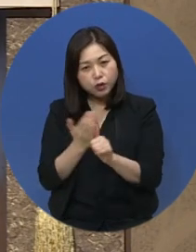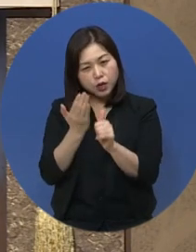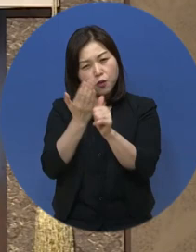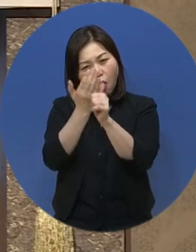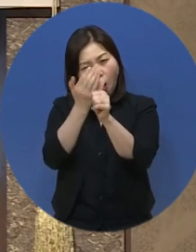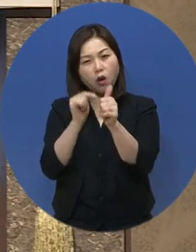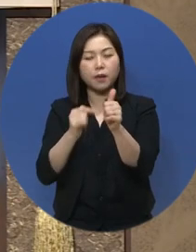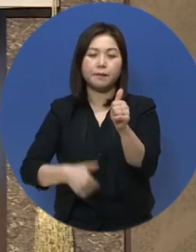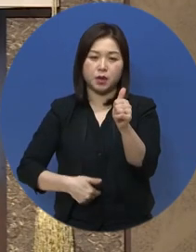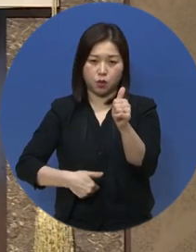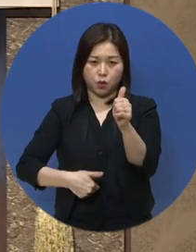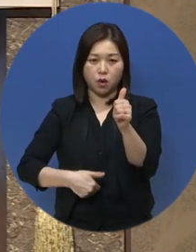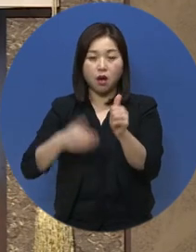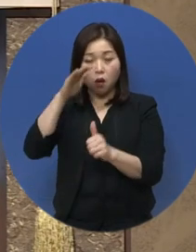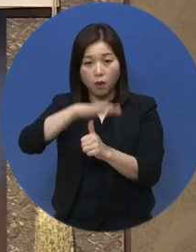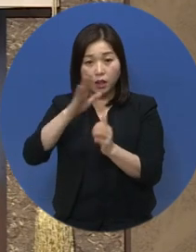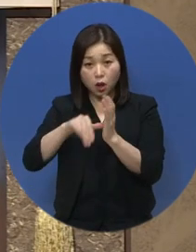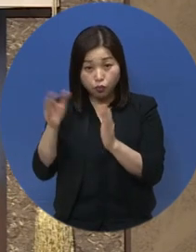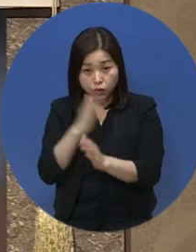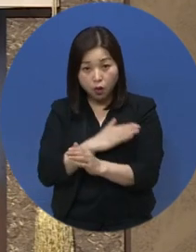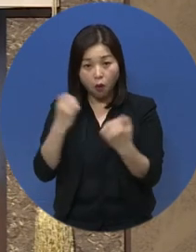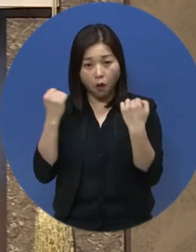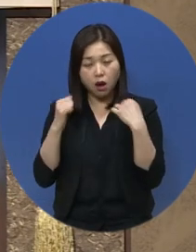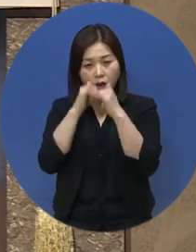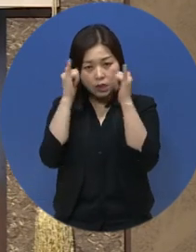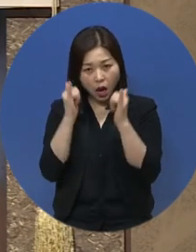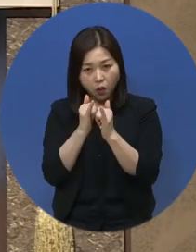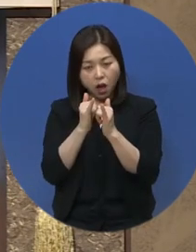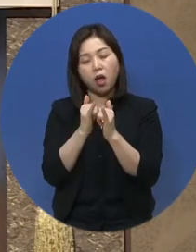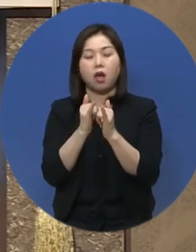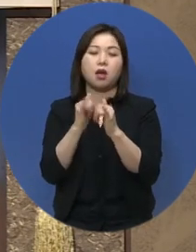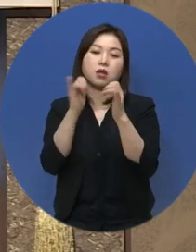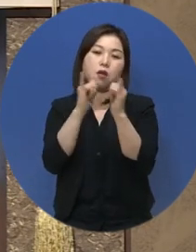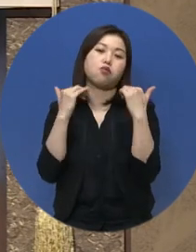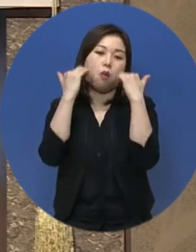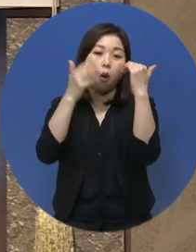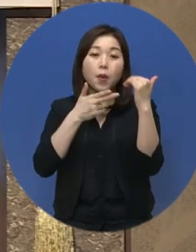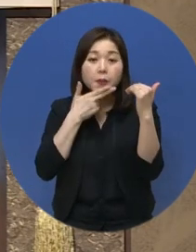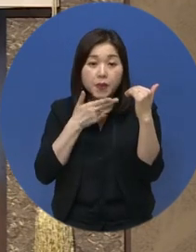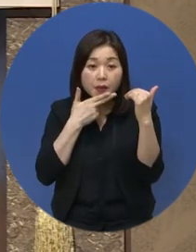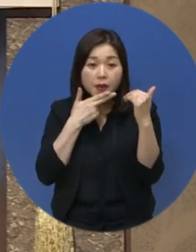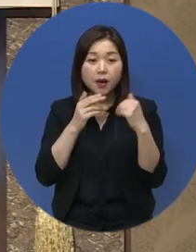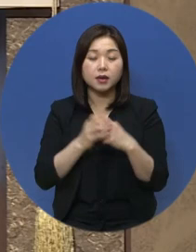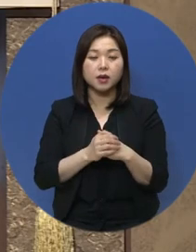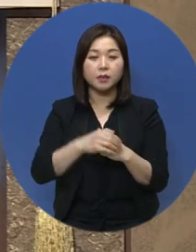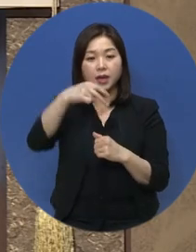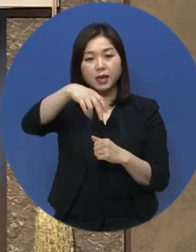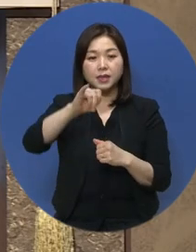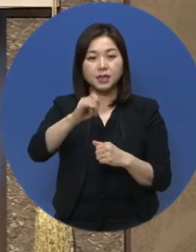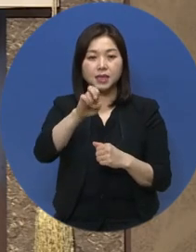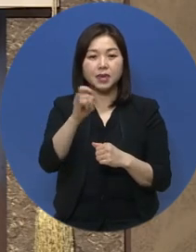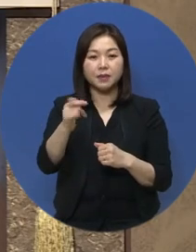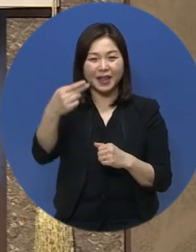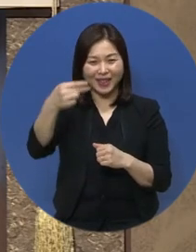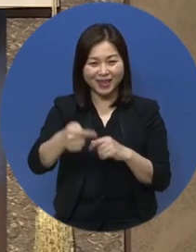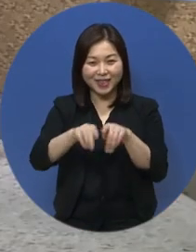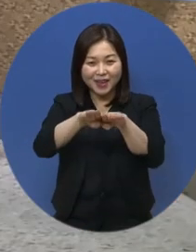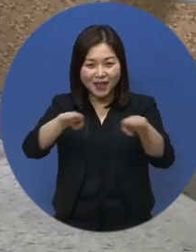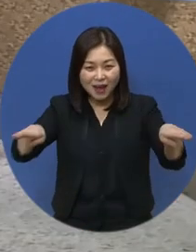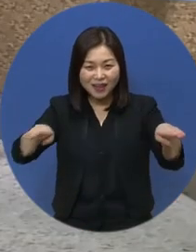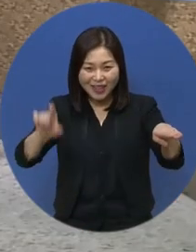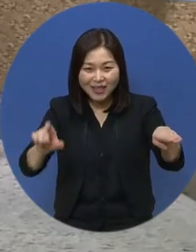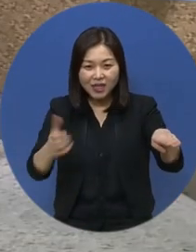네. 그런데 어려서부터 건강한 사회인으로 자라지 못하면 마치 시멘트가 양생되기 전에 우리가 발자국 찍어보셨죠. 네.